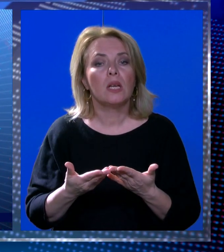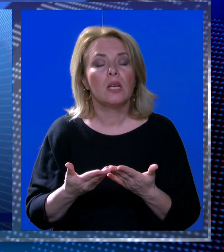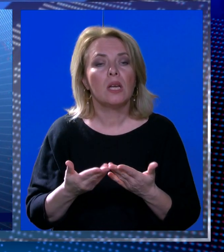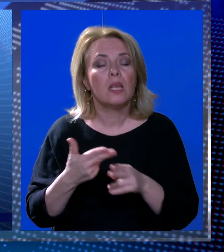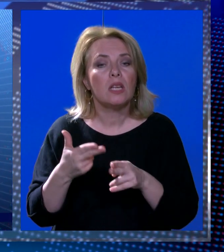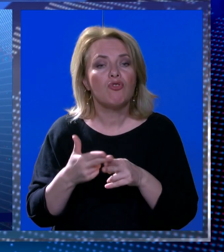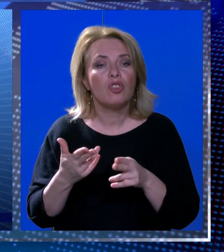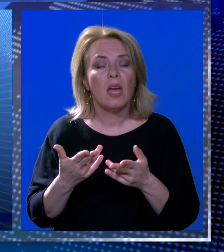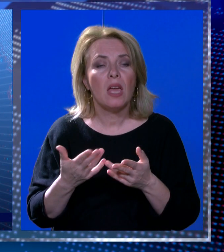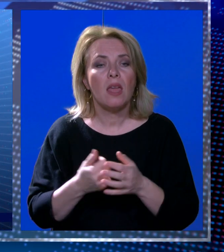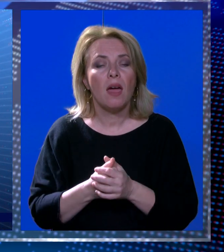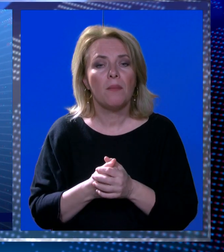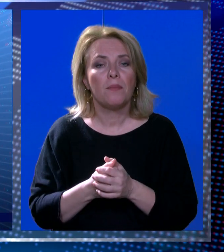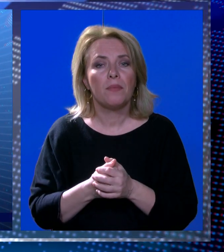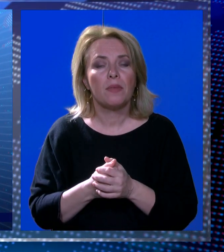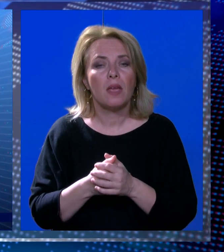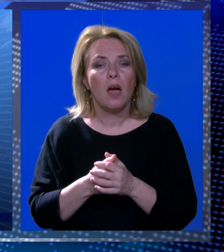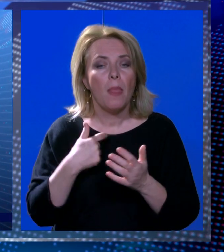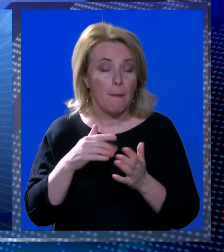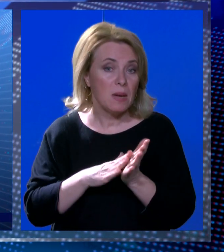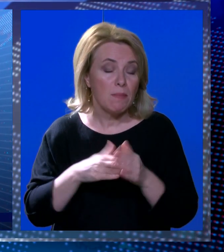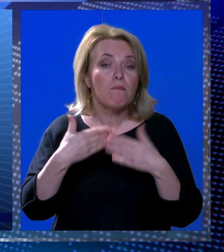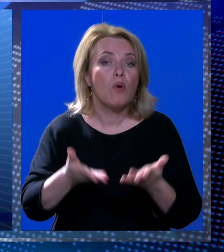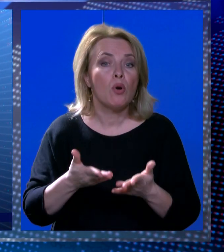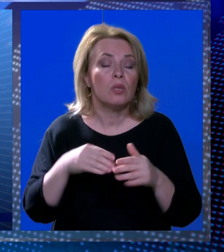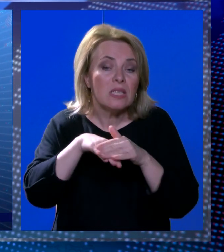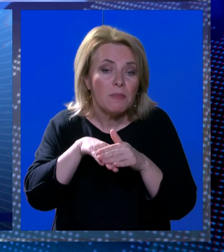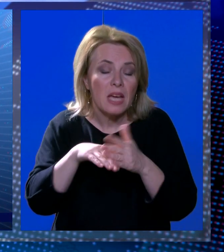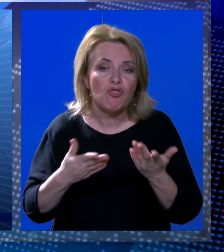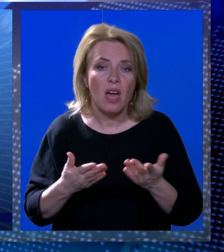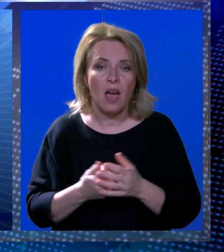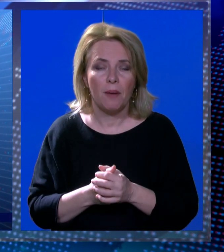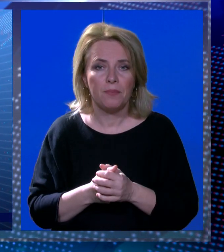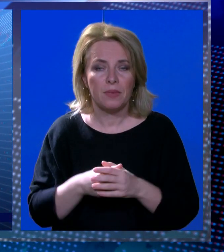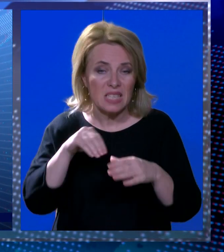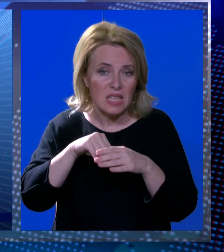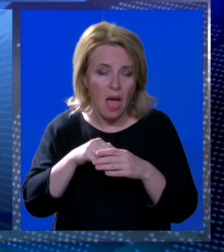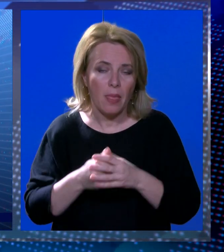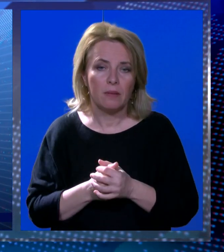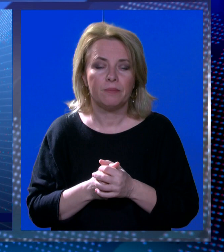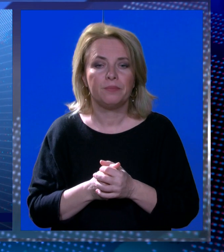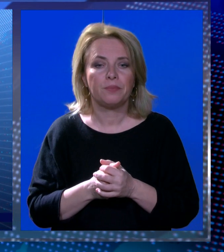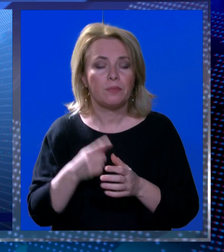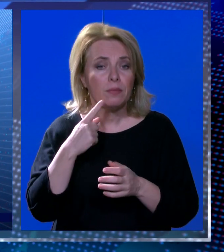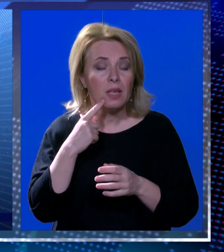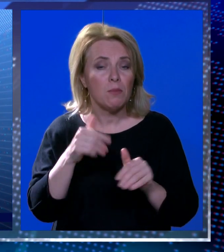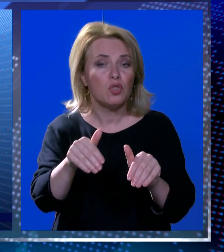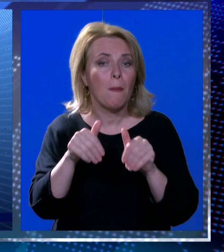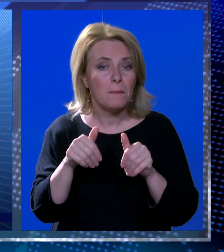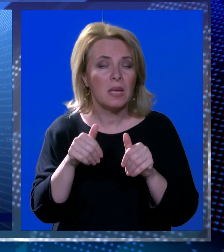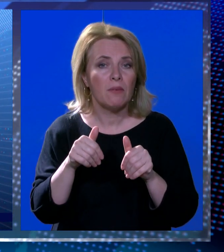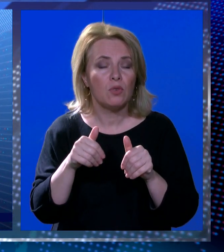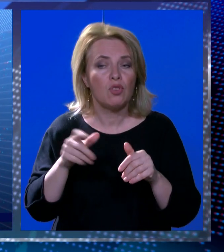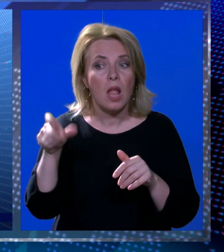nekako rješenje u smislu ponude smještaja, jel'i? Tako da